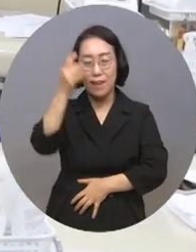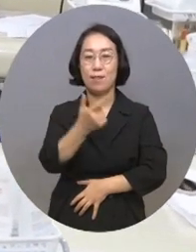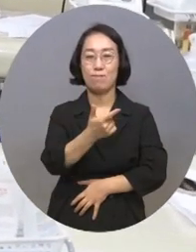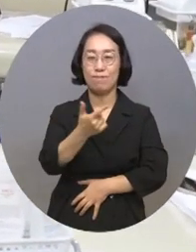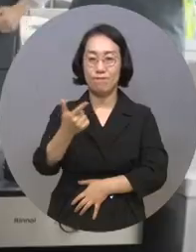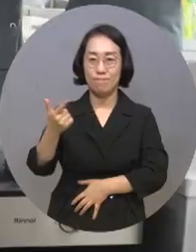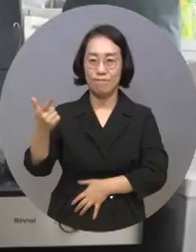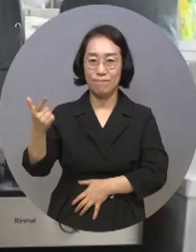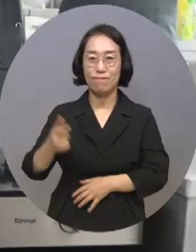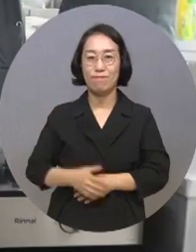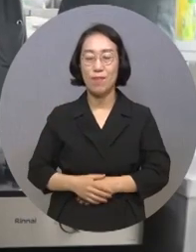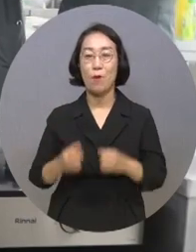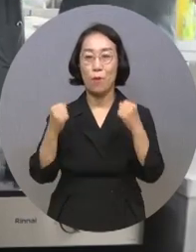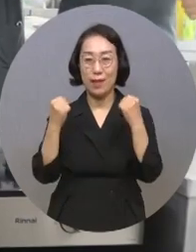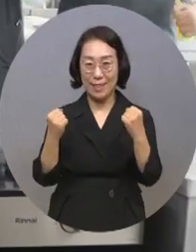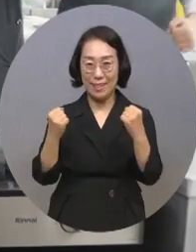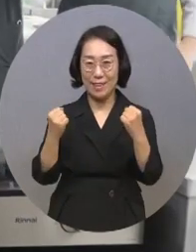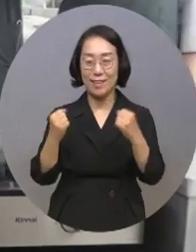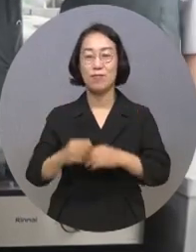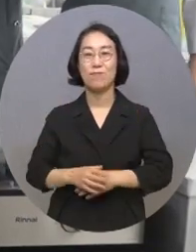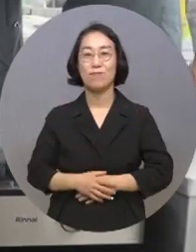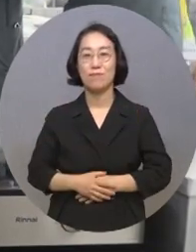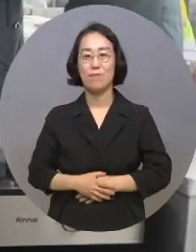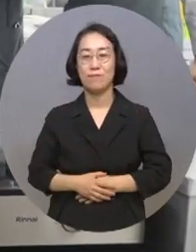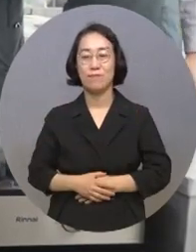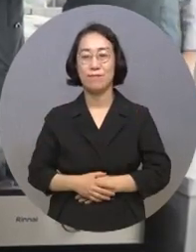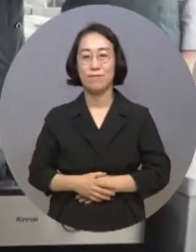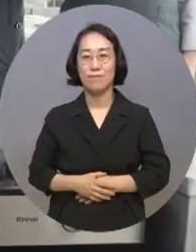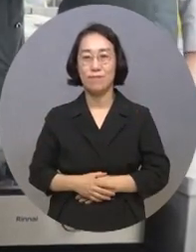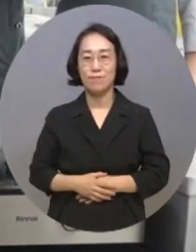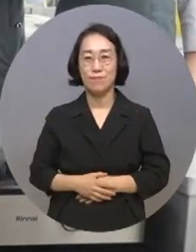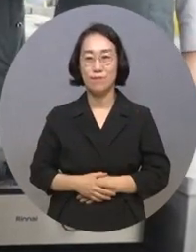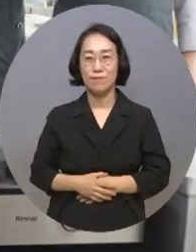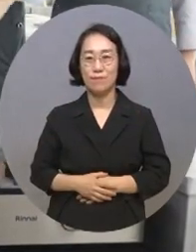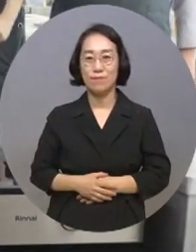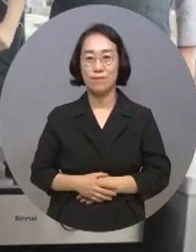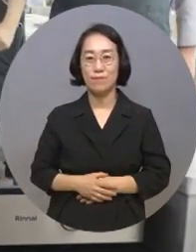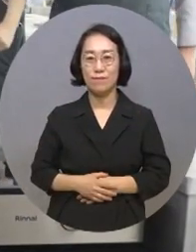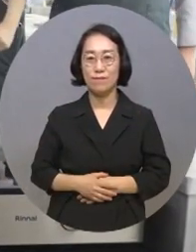커져가고 있습니다. 화이팅! 복지TV 경기방송 권용찬입니다.